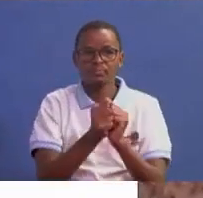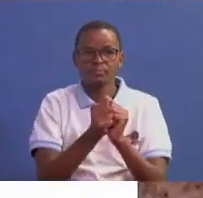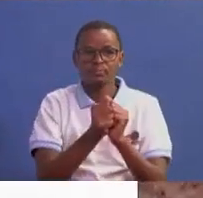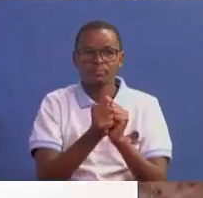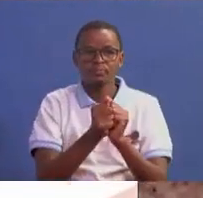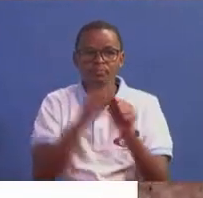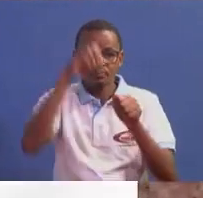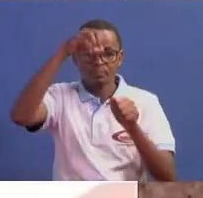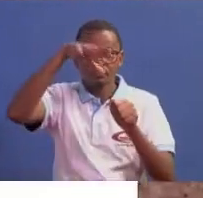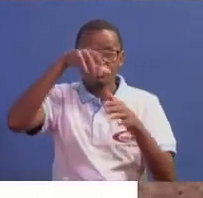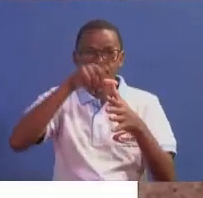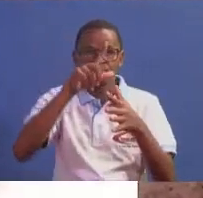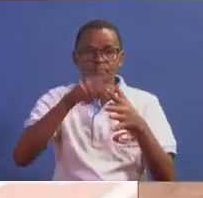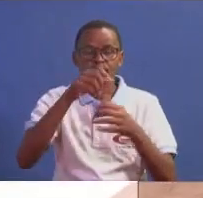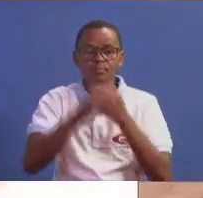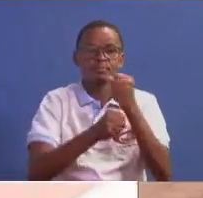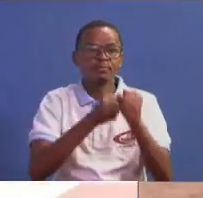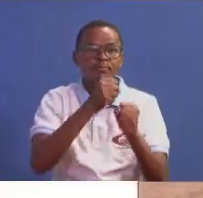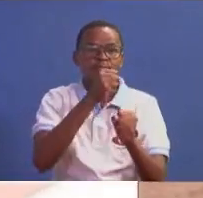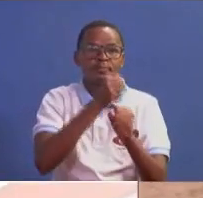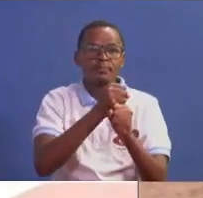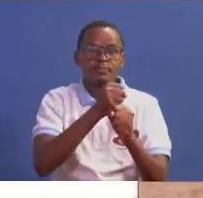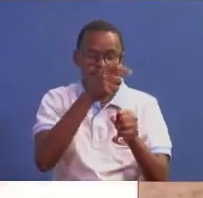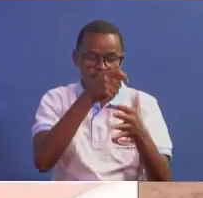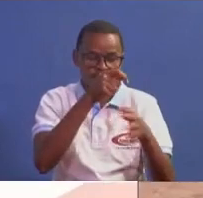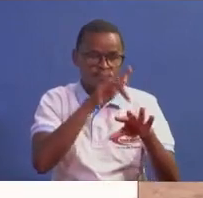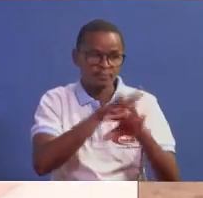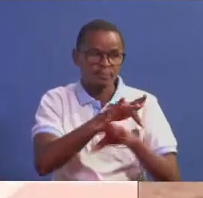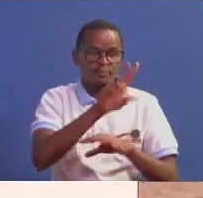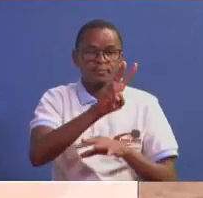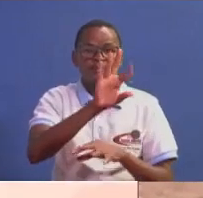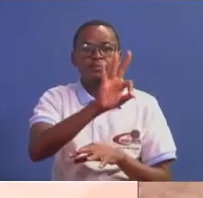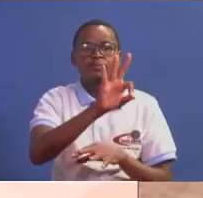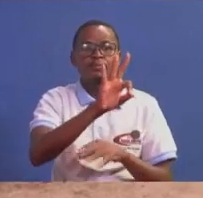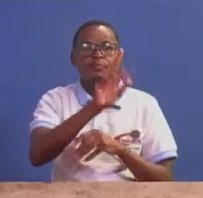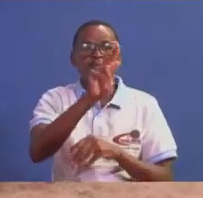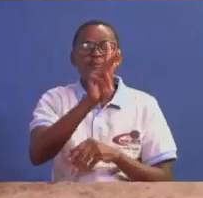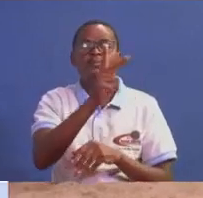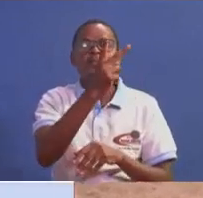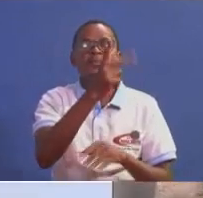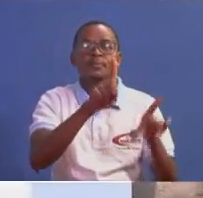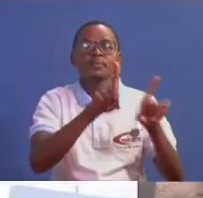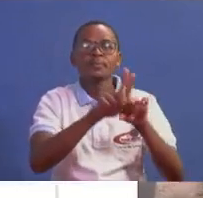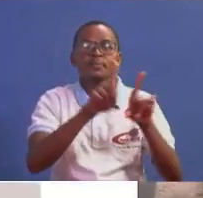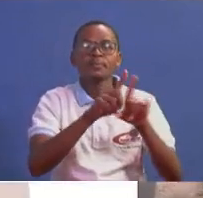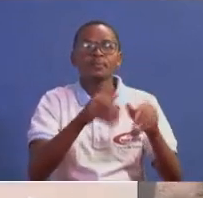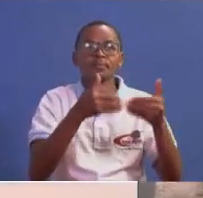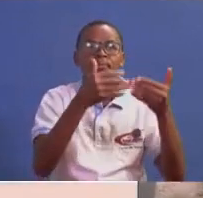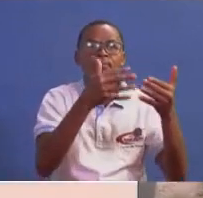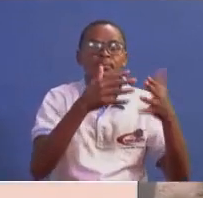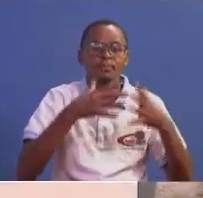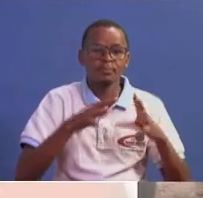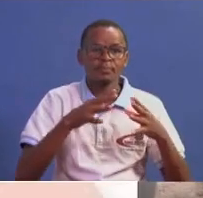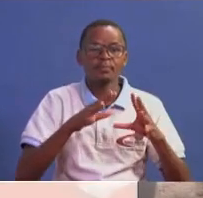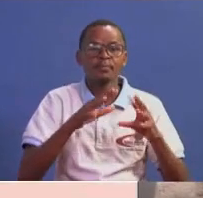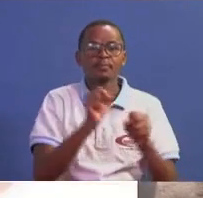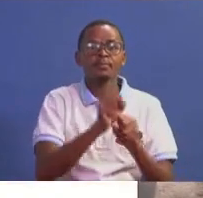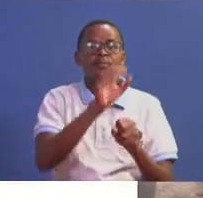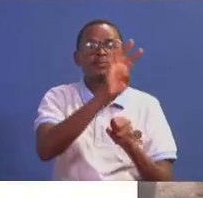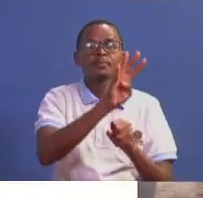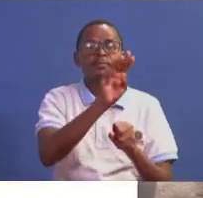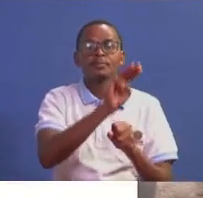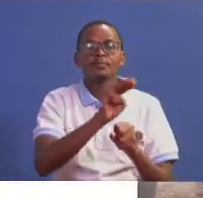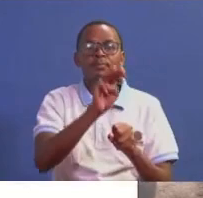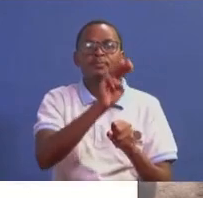hali ya anga. Kiangazi kikali mwanzoni mwa mwaka kiliathiri takriban kaunti 23 nchini Kenya na kupelekea takriban watu milioni